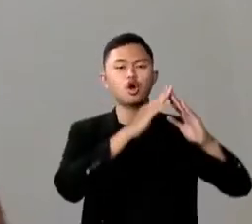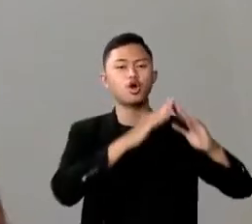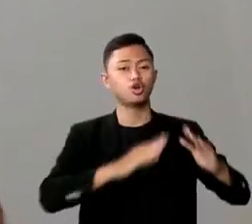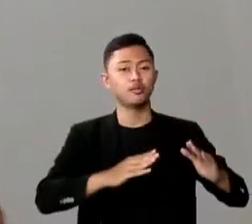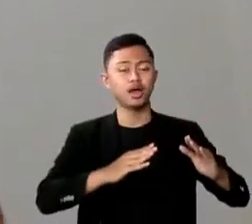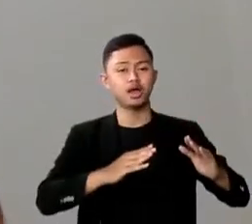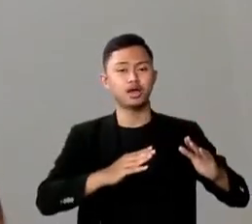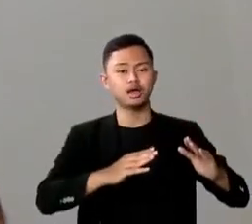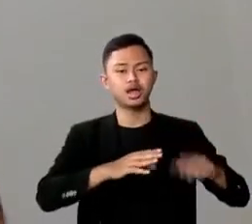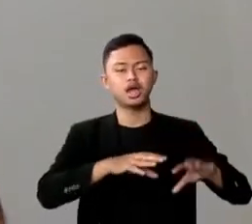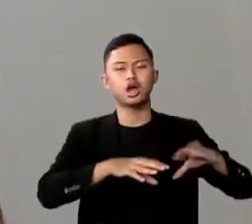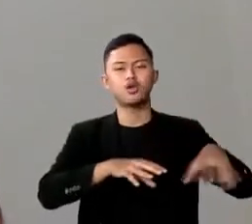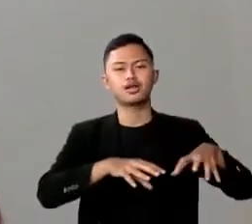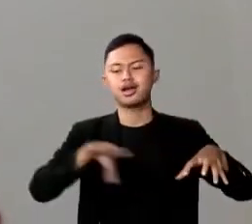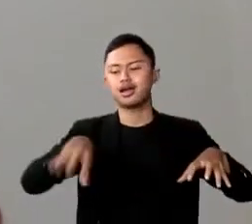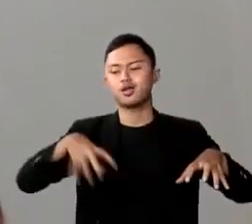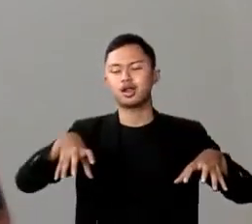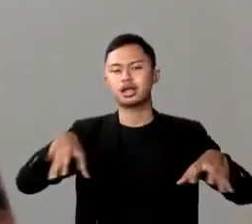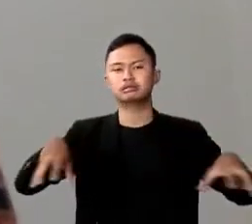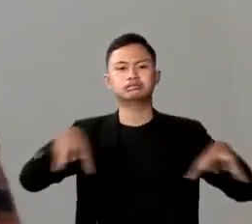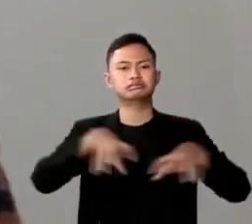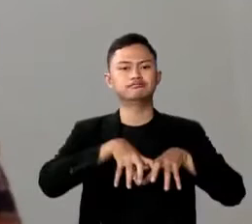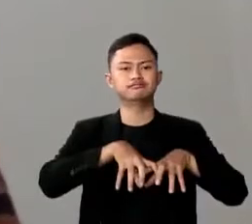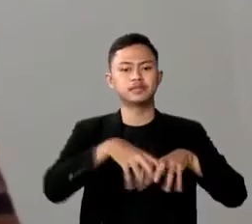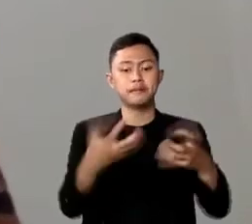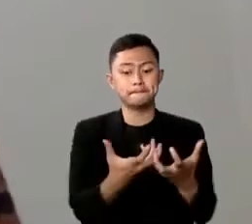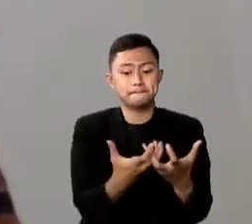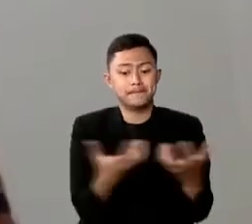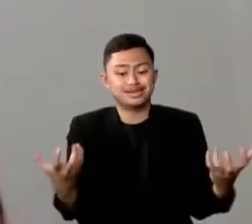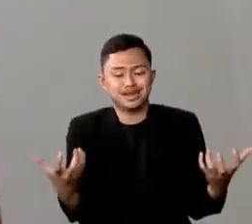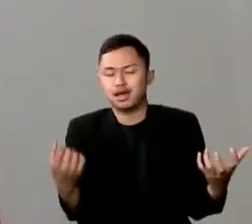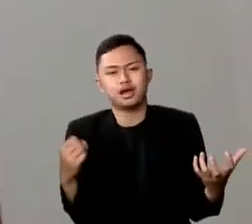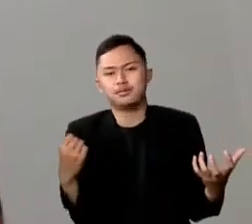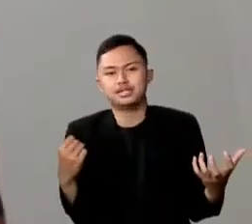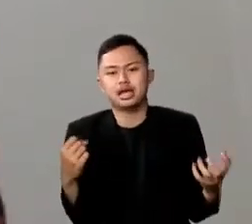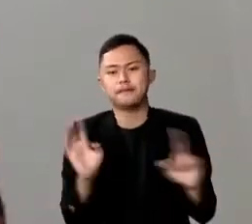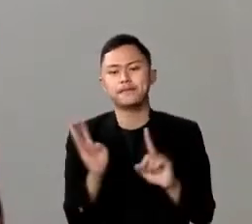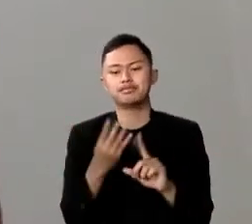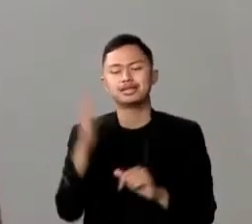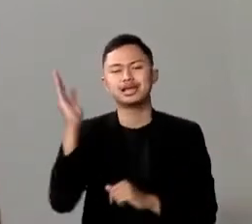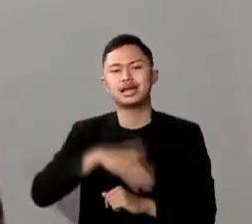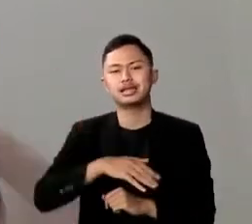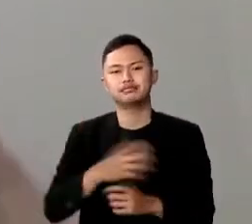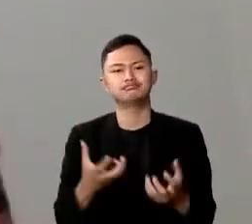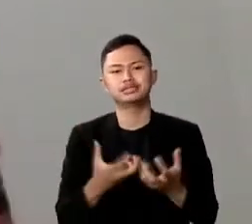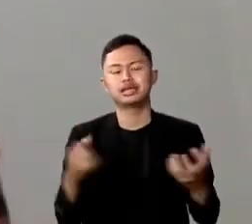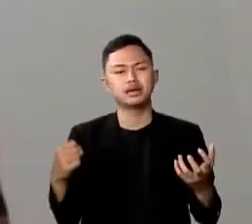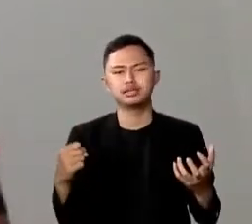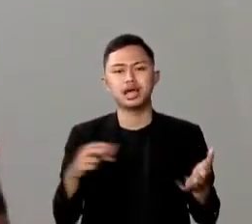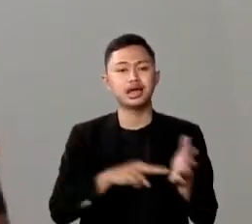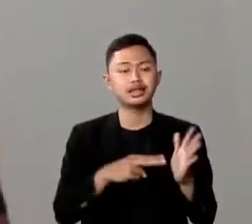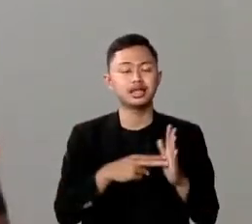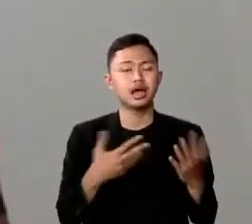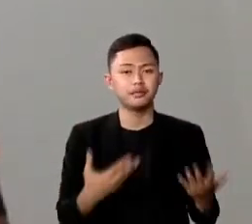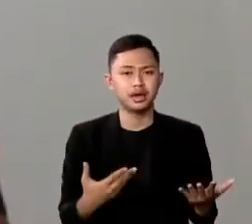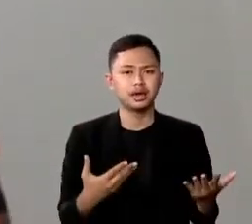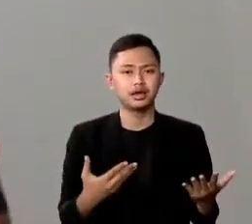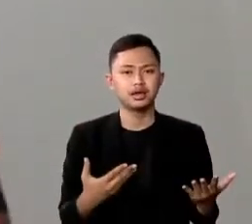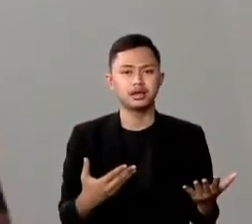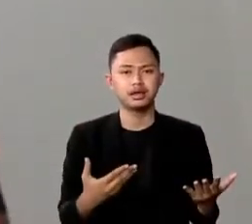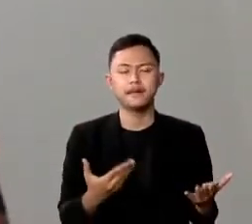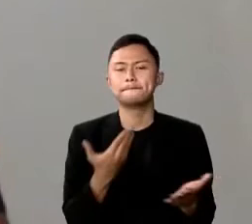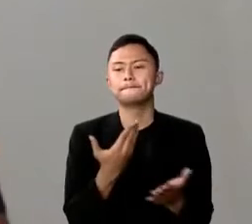isinya ada beberapa keluarga nggak mungkin kita memisahkan diri selama 14 Hari sama sekali maka kita bisa